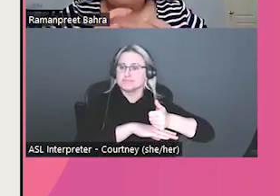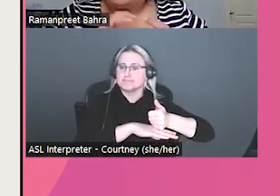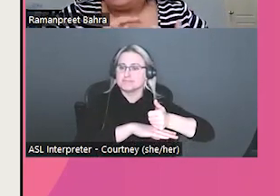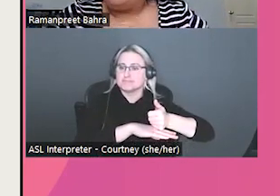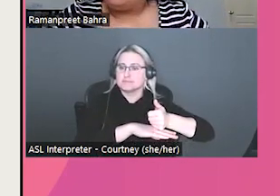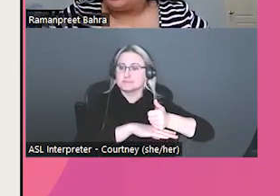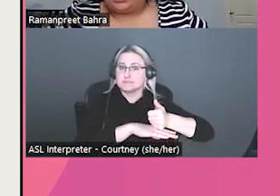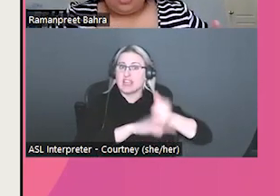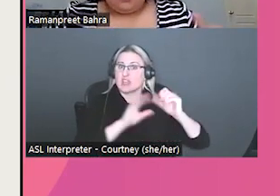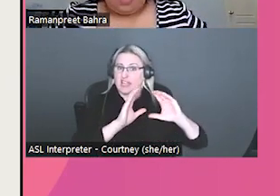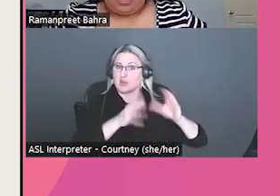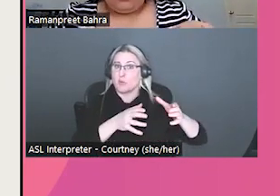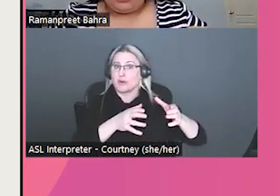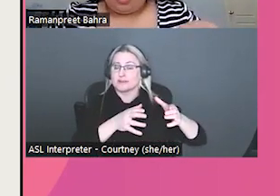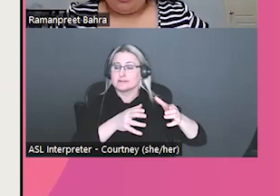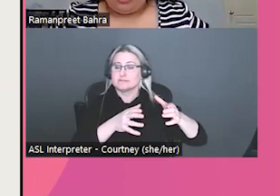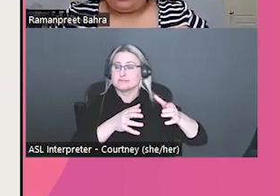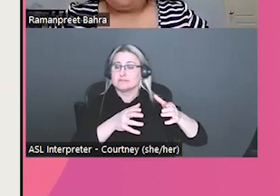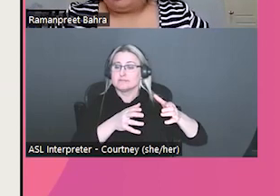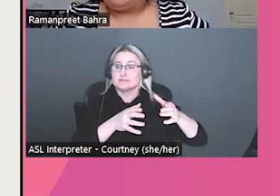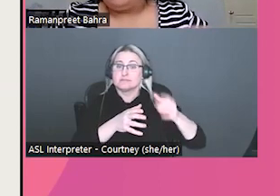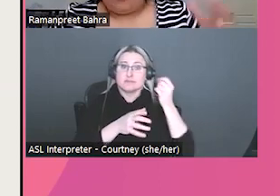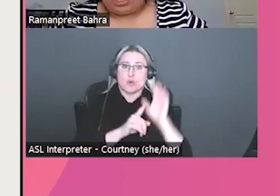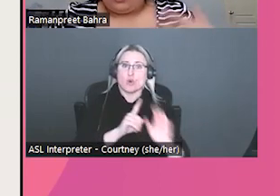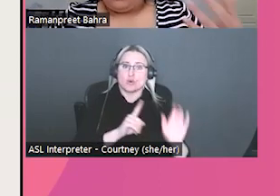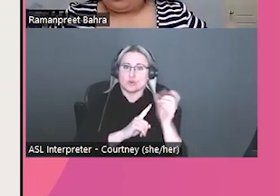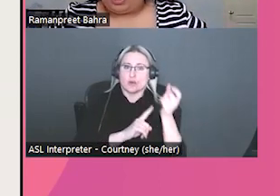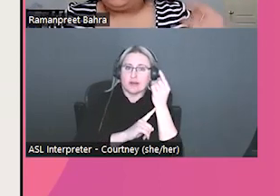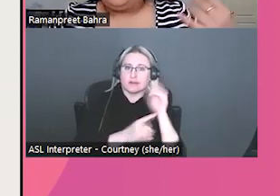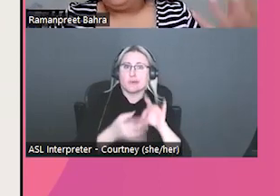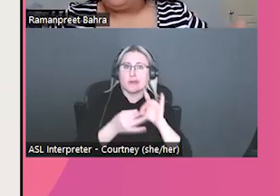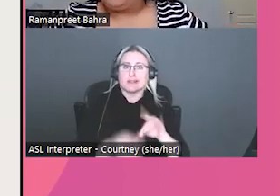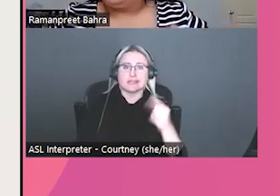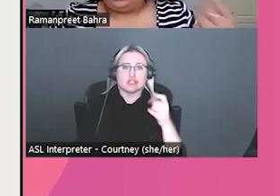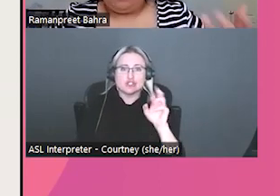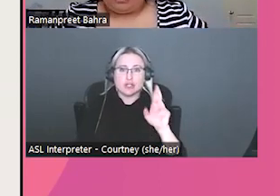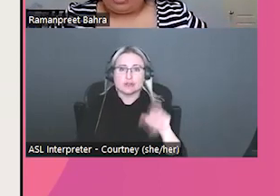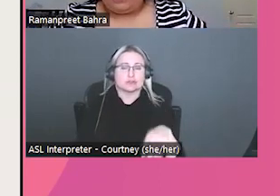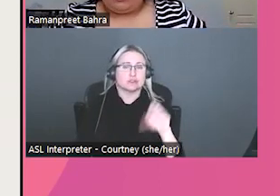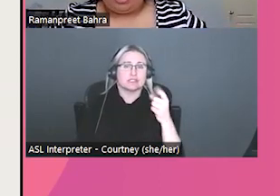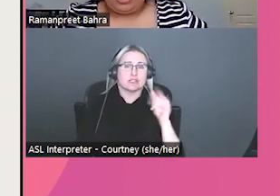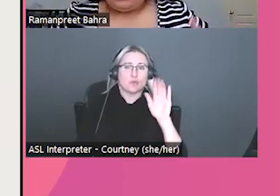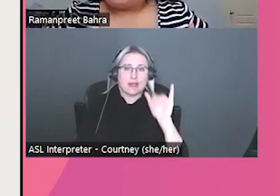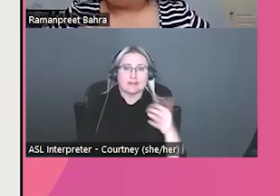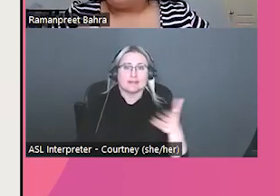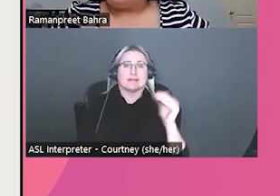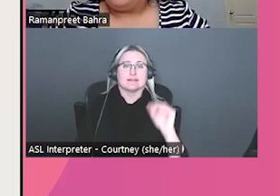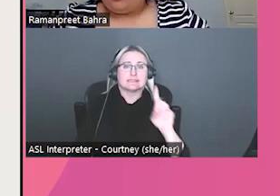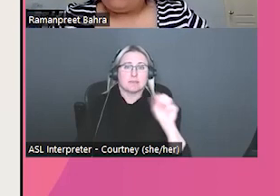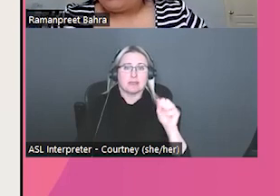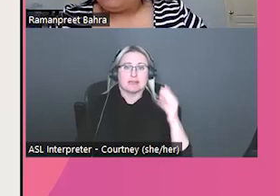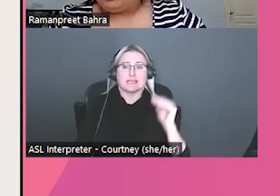socialement, médicalement, donc perçue comme donc une entité